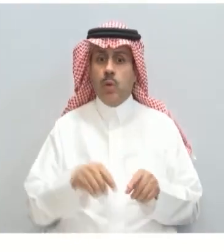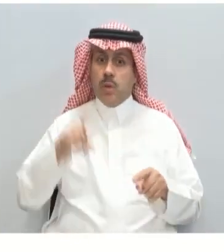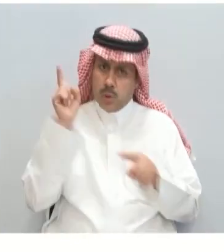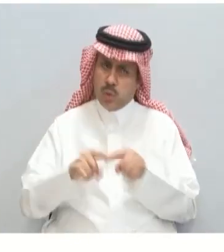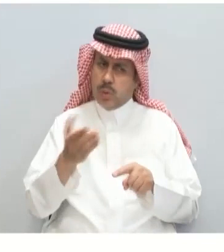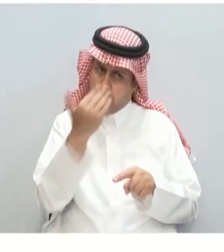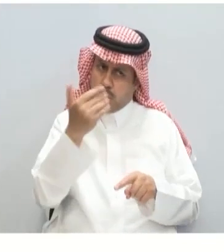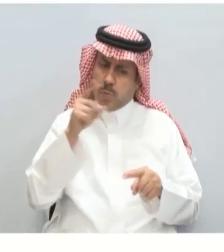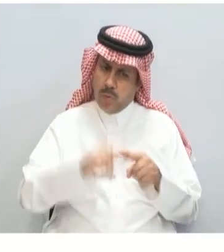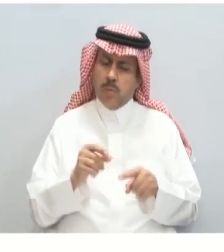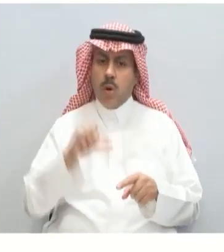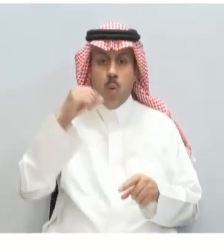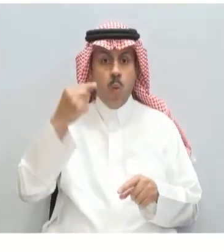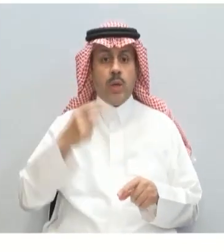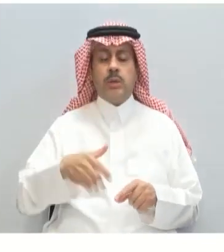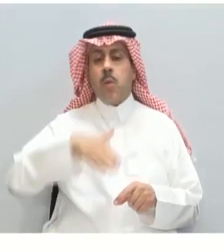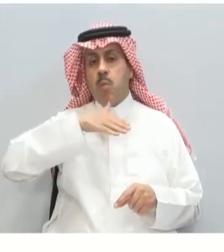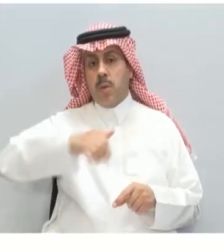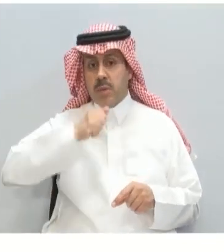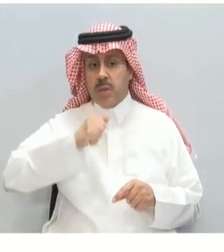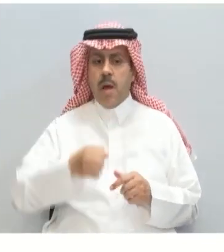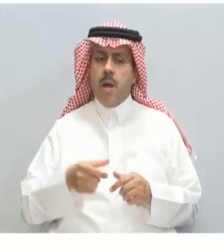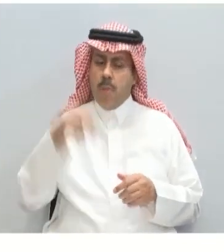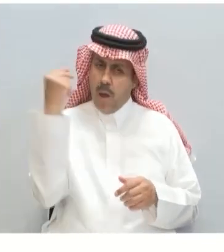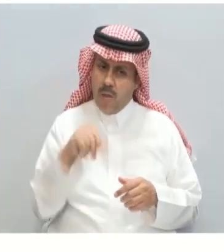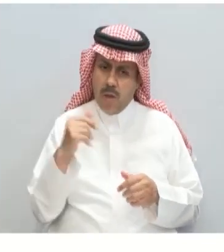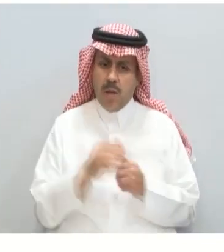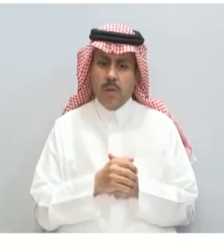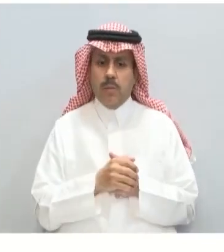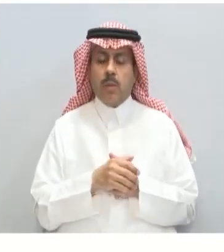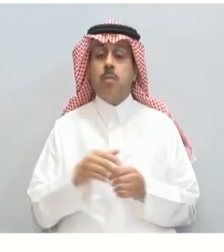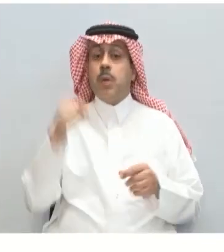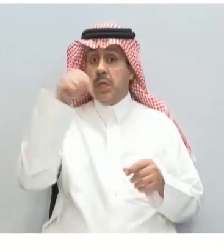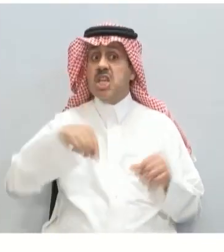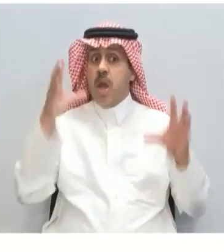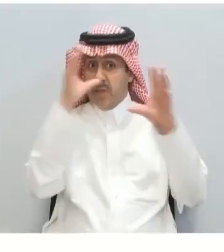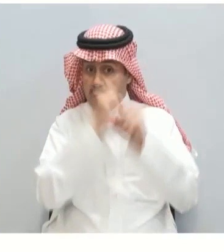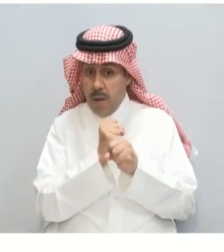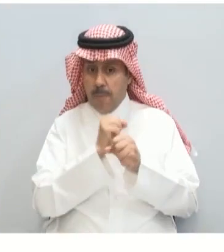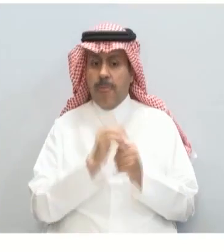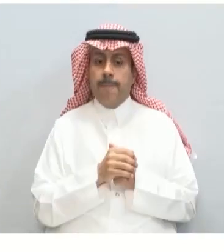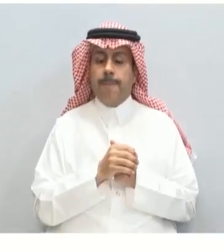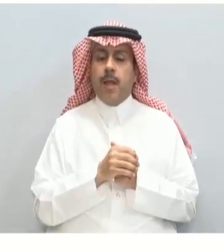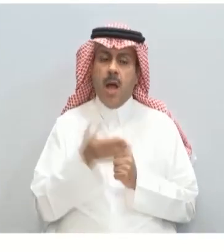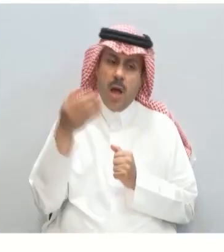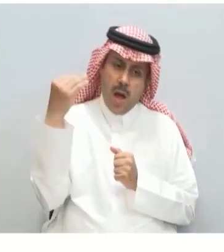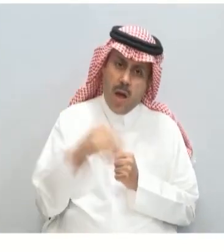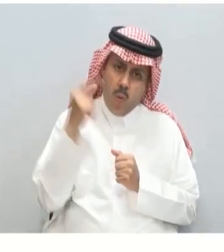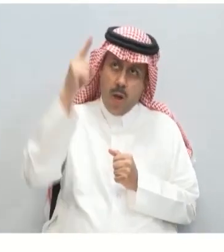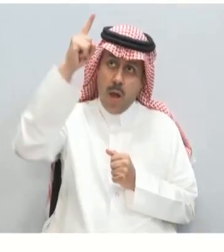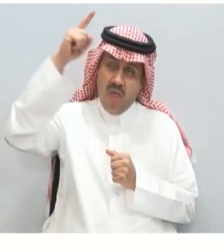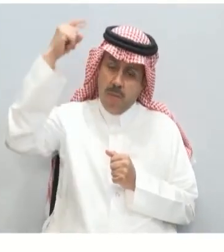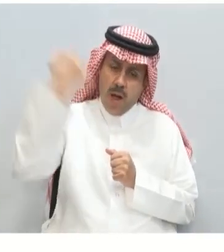يستعجلون ما اوعده الرسول صلى الله عليه وسلم من قيام الساعه او اهلاك الله